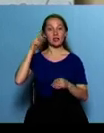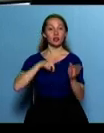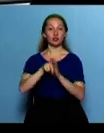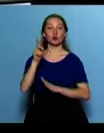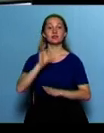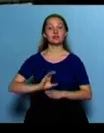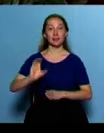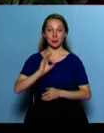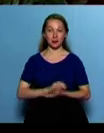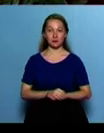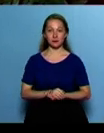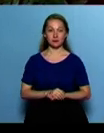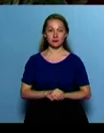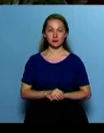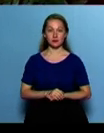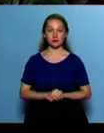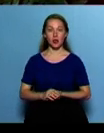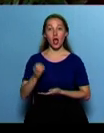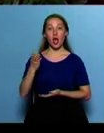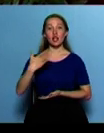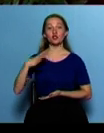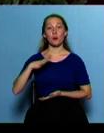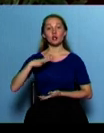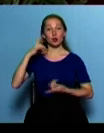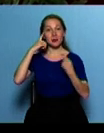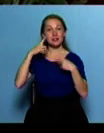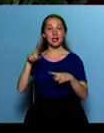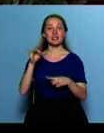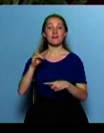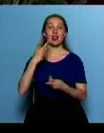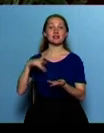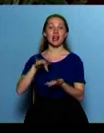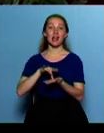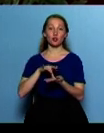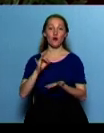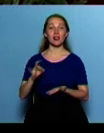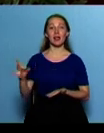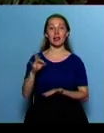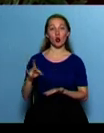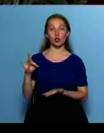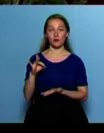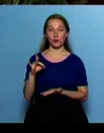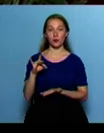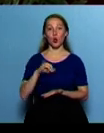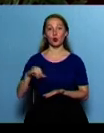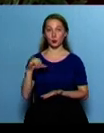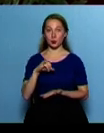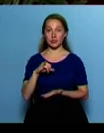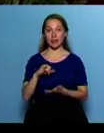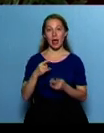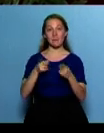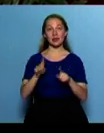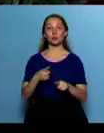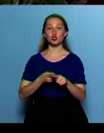октября. Еще мы ждем инициативы из городов и районов республики, потому что это, ну,